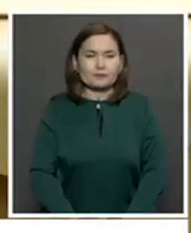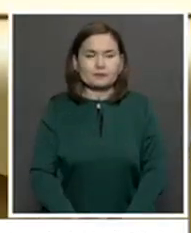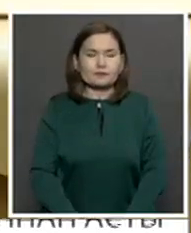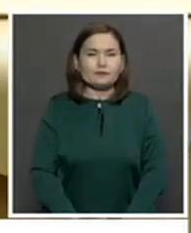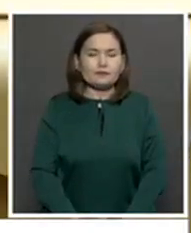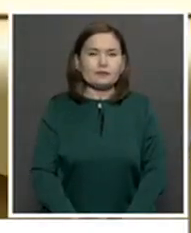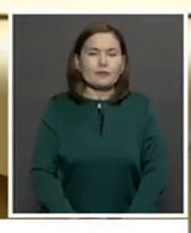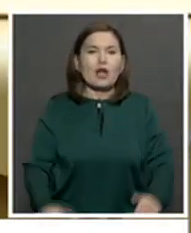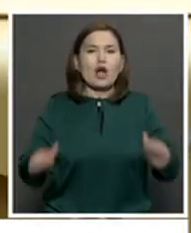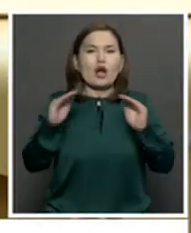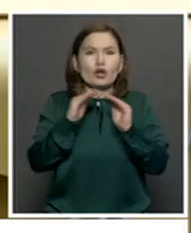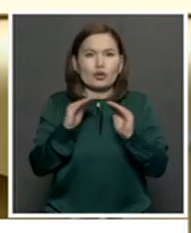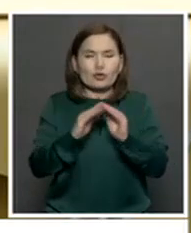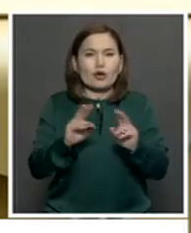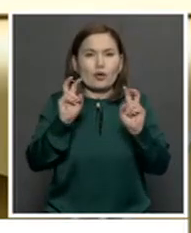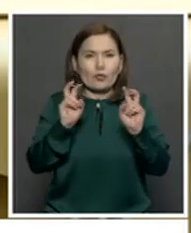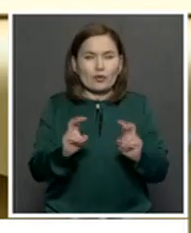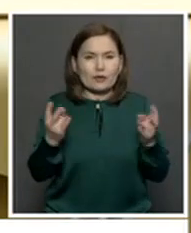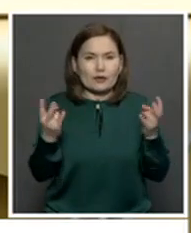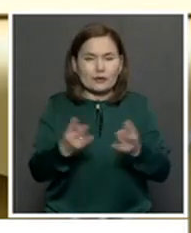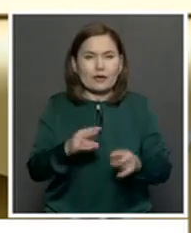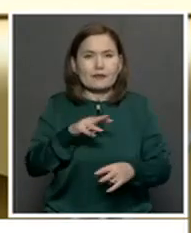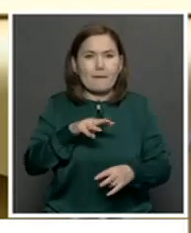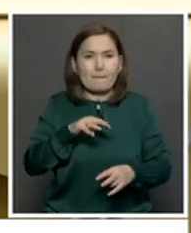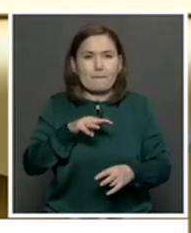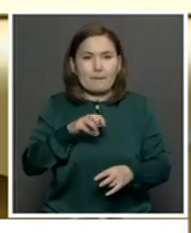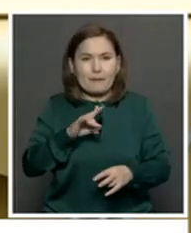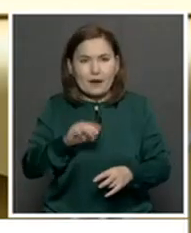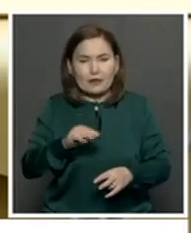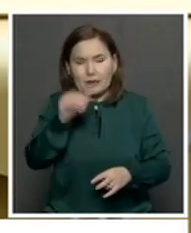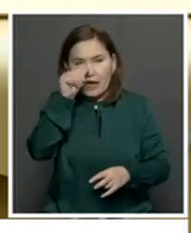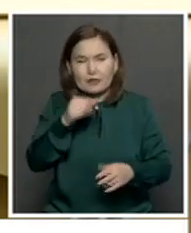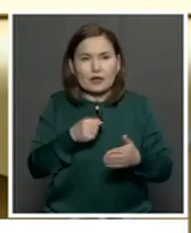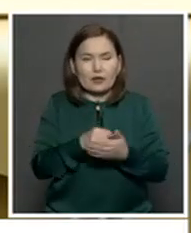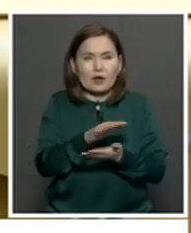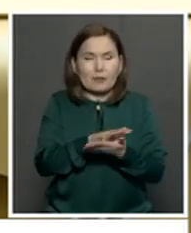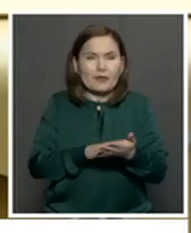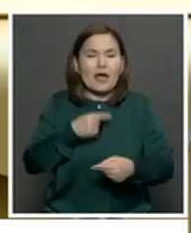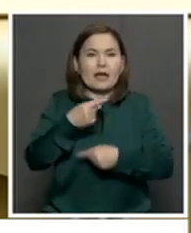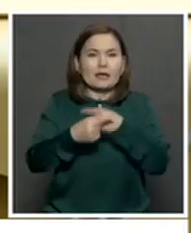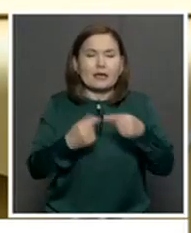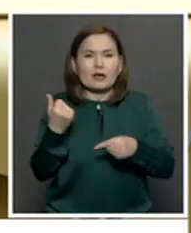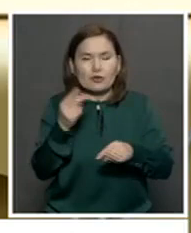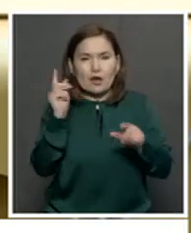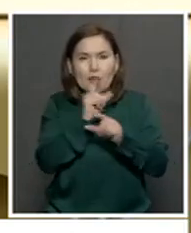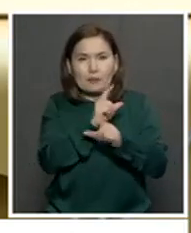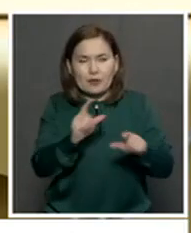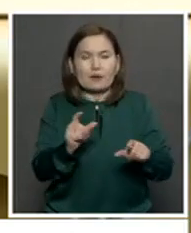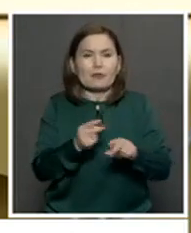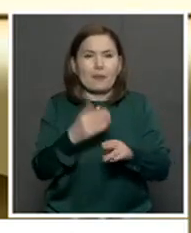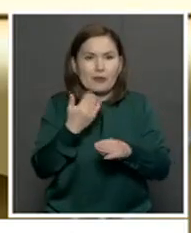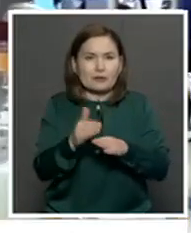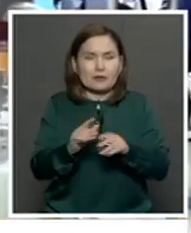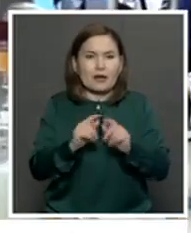Үйде қалу туралы негізгі талап наурызға дейін күшінде болады. Алайда келесі дүйсенбіден бастап оқушылар мектептерге кезең-кезеңмен оралуы тиіс.